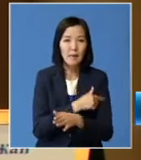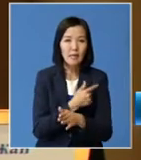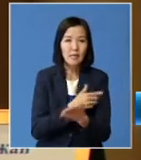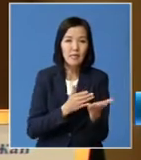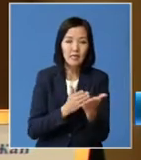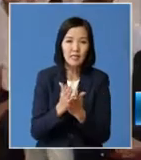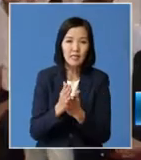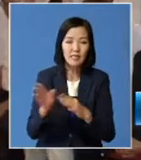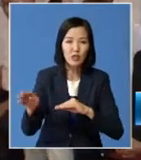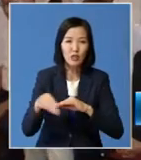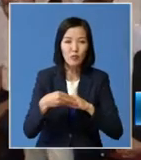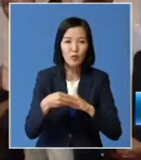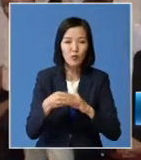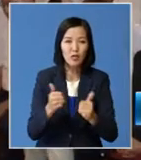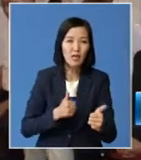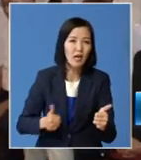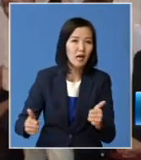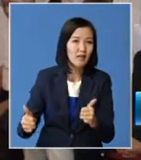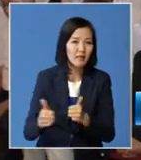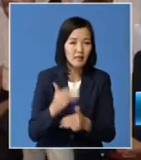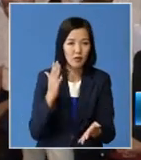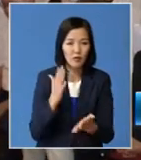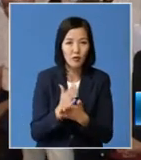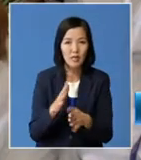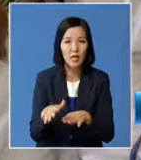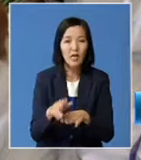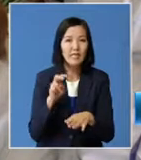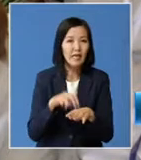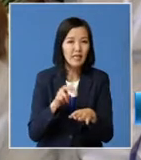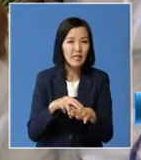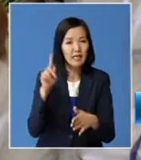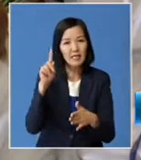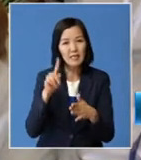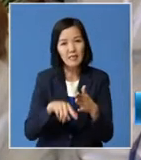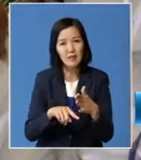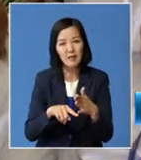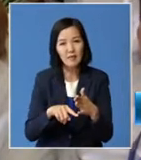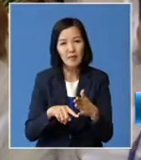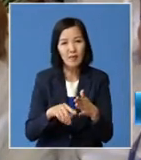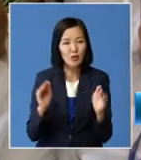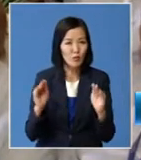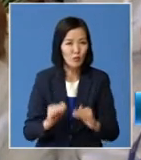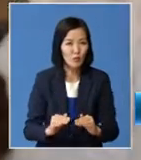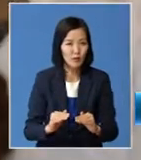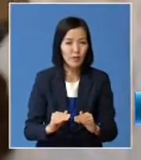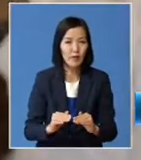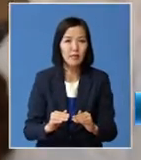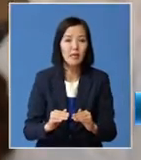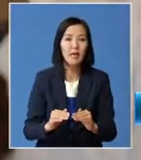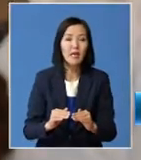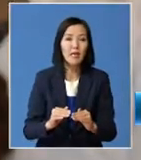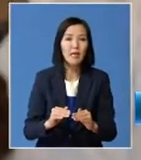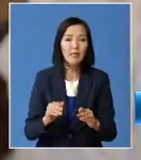жемқорлардың көшін бастап тұрғанын өкінішпен жеткізді. Ақ халаттыларға деген сенімі елдің де азайып барады екен. Емдеу қызметкерлеріне